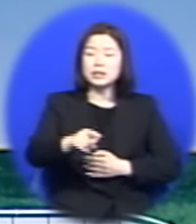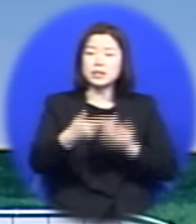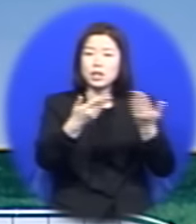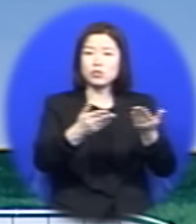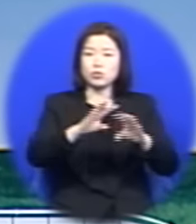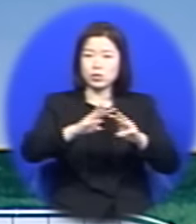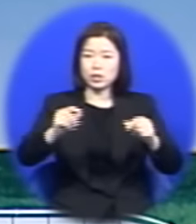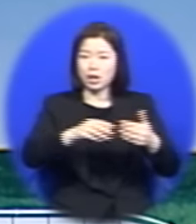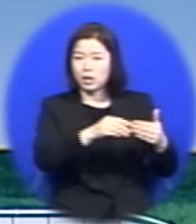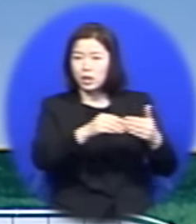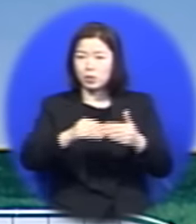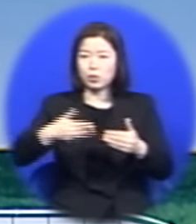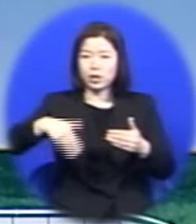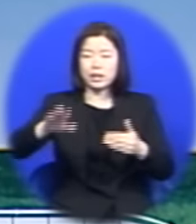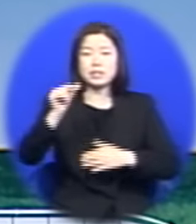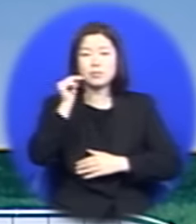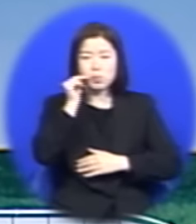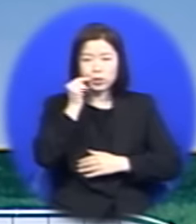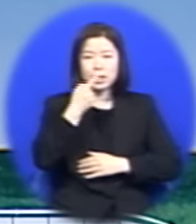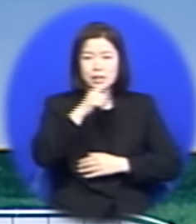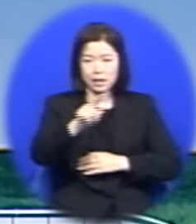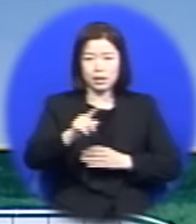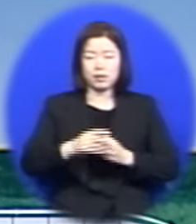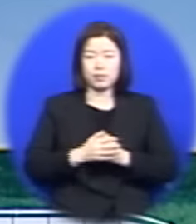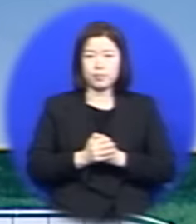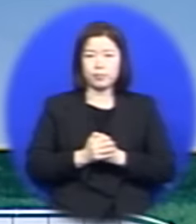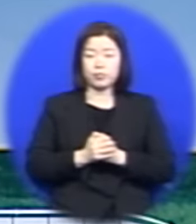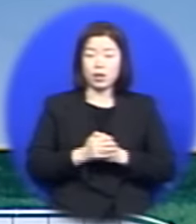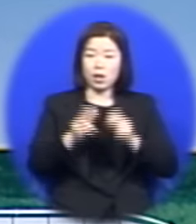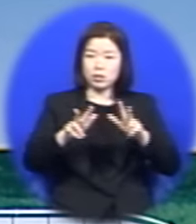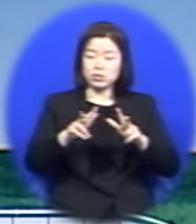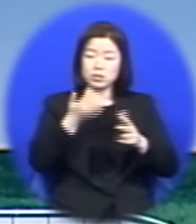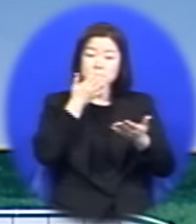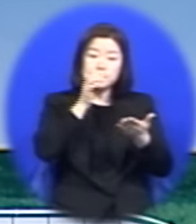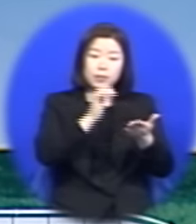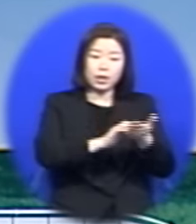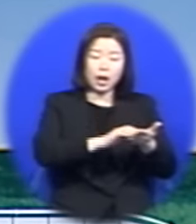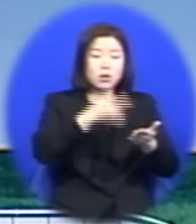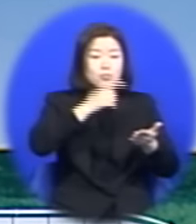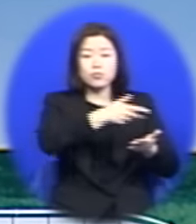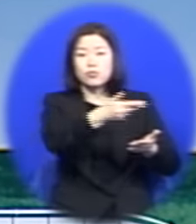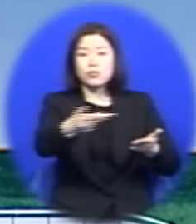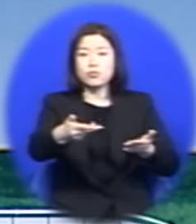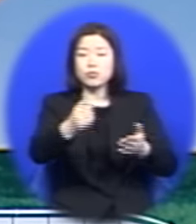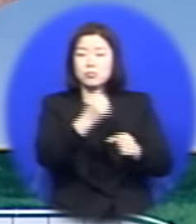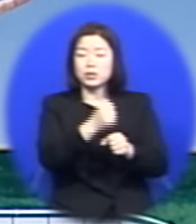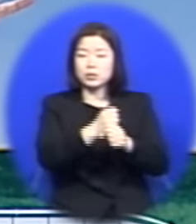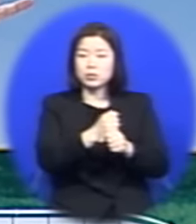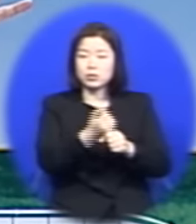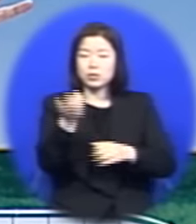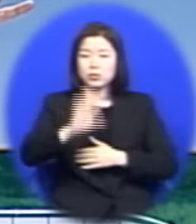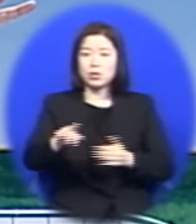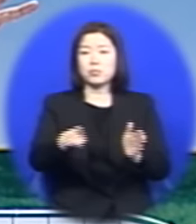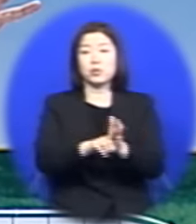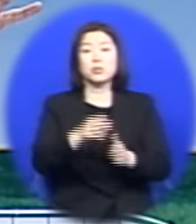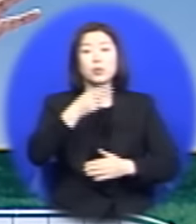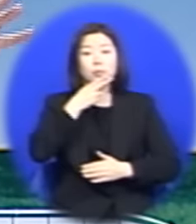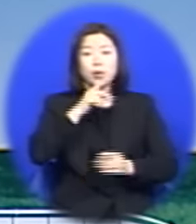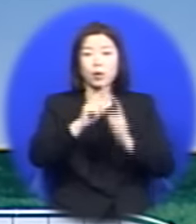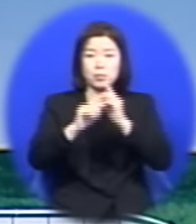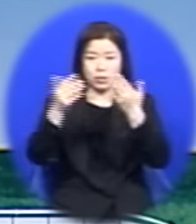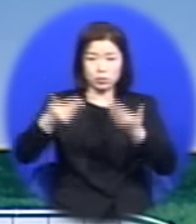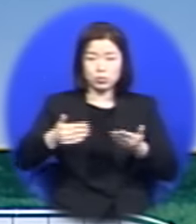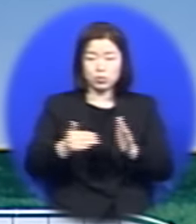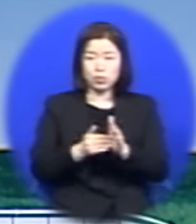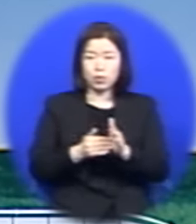땅으로 인도하여 들이지 못하리라. 아, 지금 반석에서 물을 냈는데 믿음이 없다는 거예요.